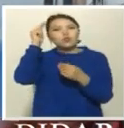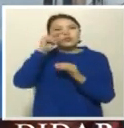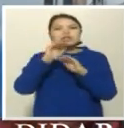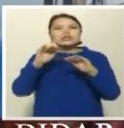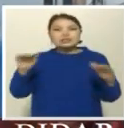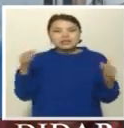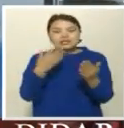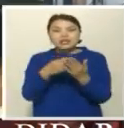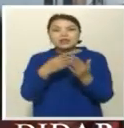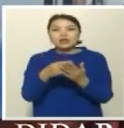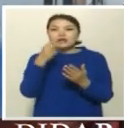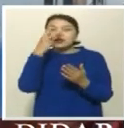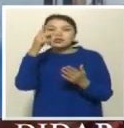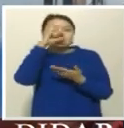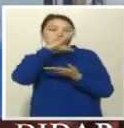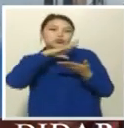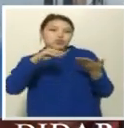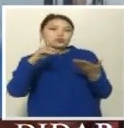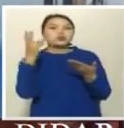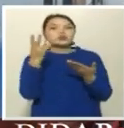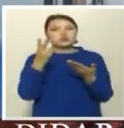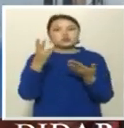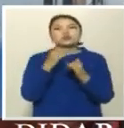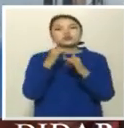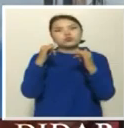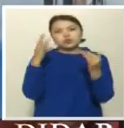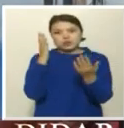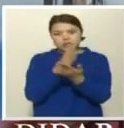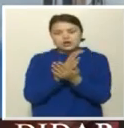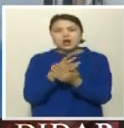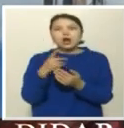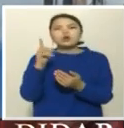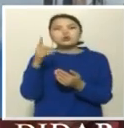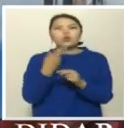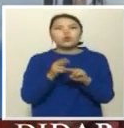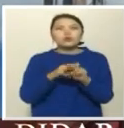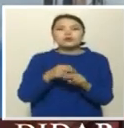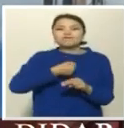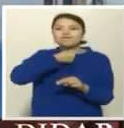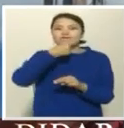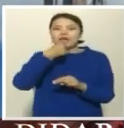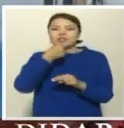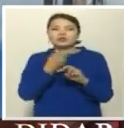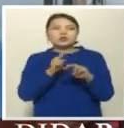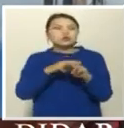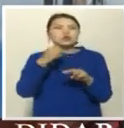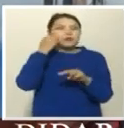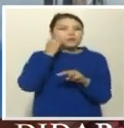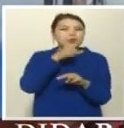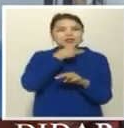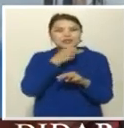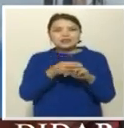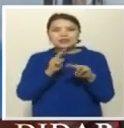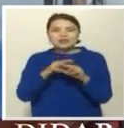балаларға мысалы өнеге болсын деген ниетпен. Екіншіден ардагерлеріміздің кішкене атағын шығарып, кішкене